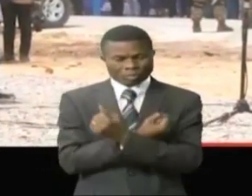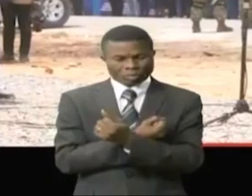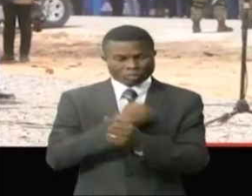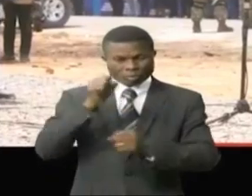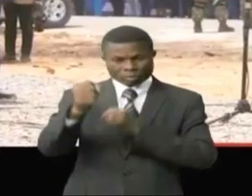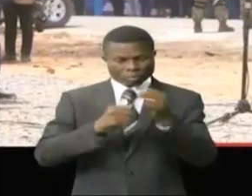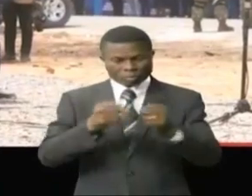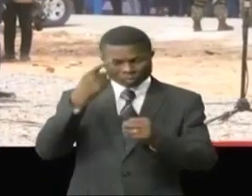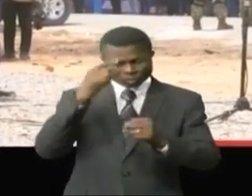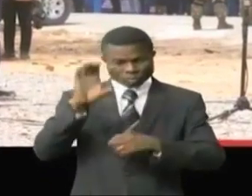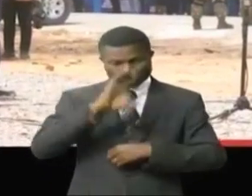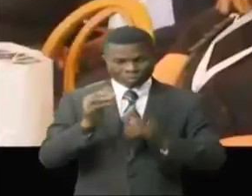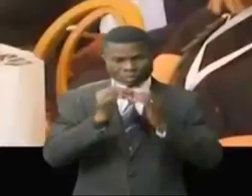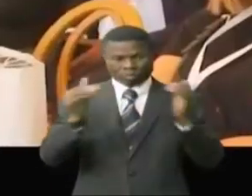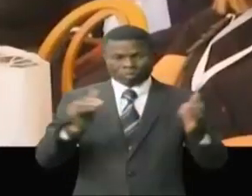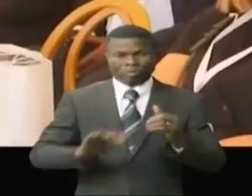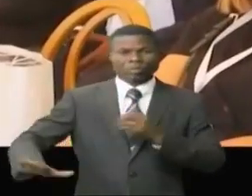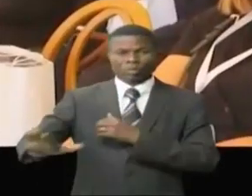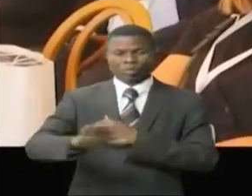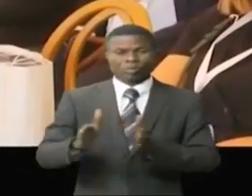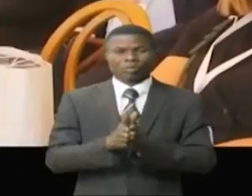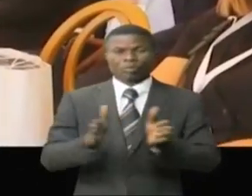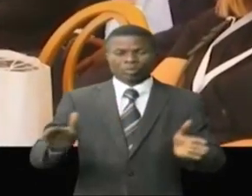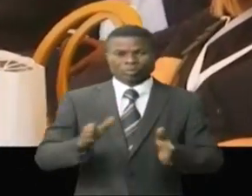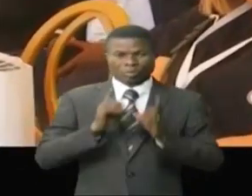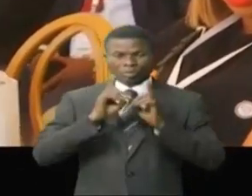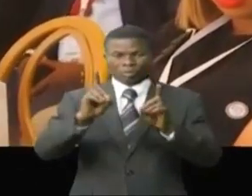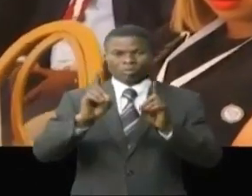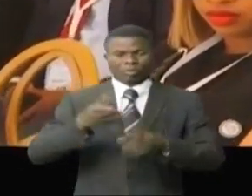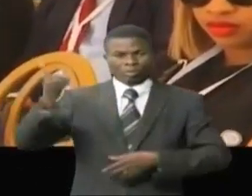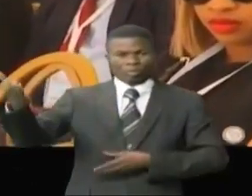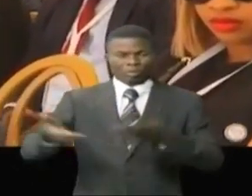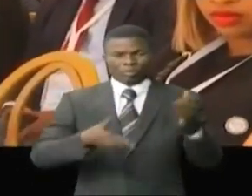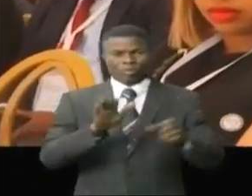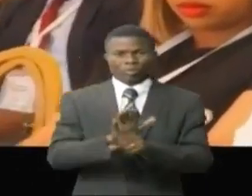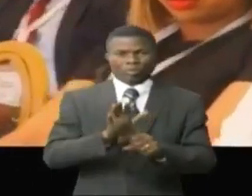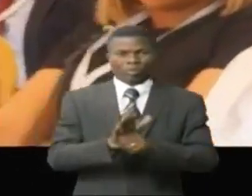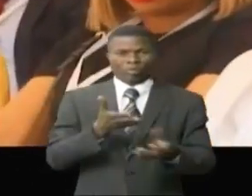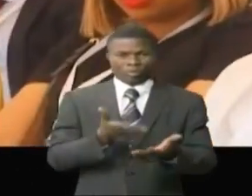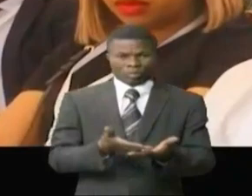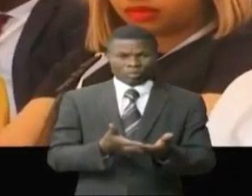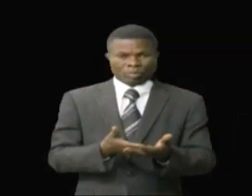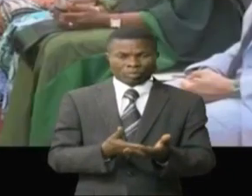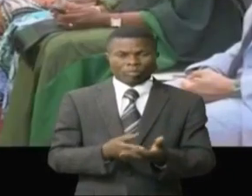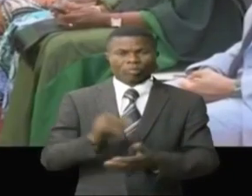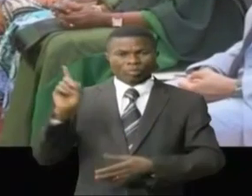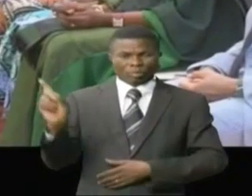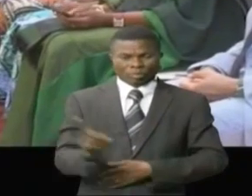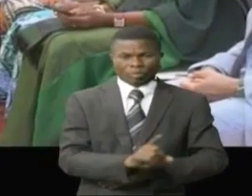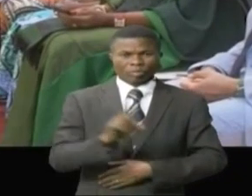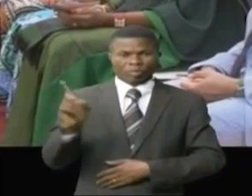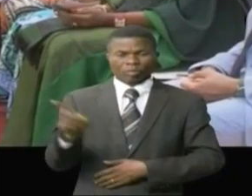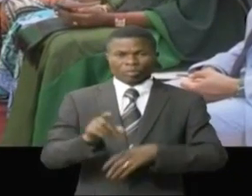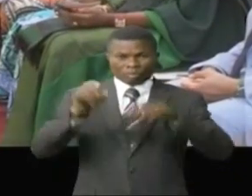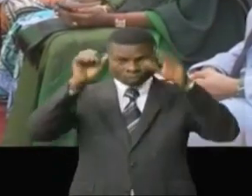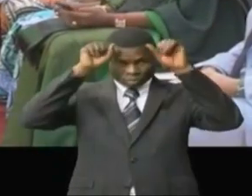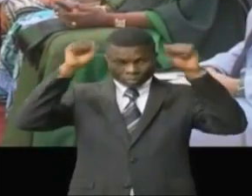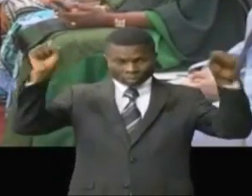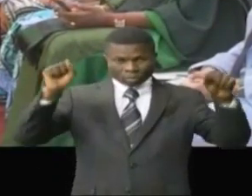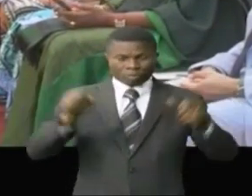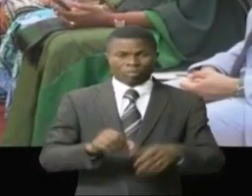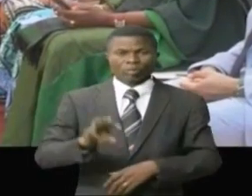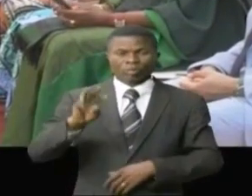pour la paix du pays. Des allocutions de circonstances, il y en a eu plusieurs. Tour à tour, le président de